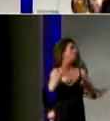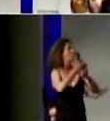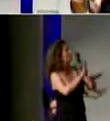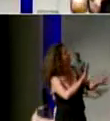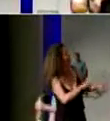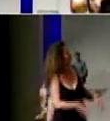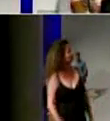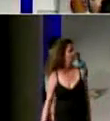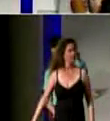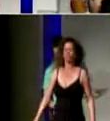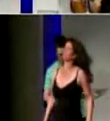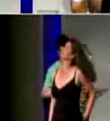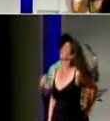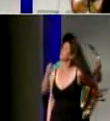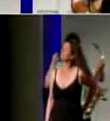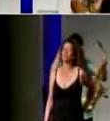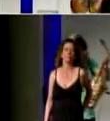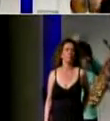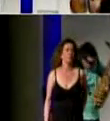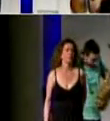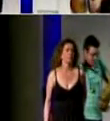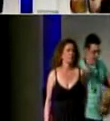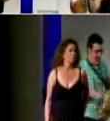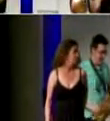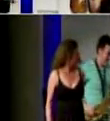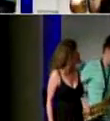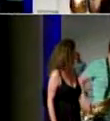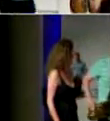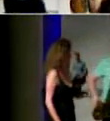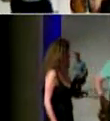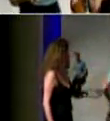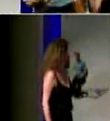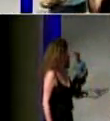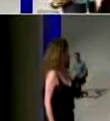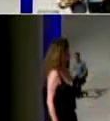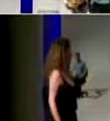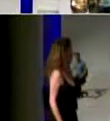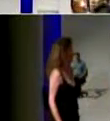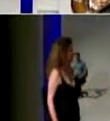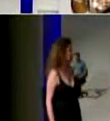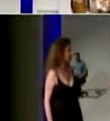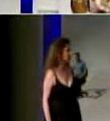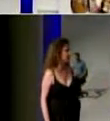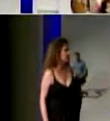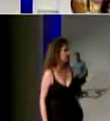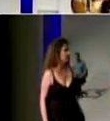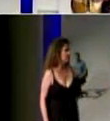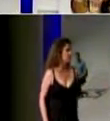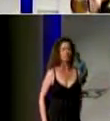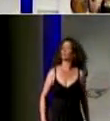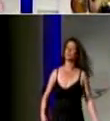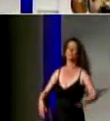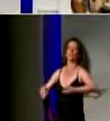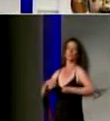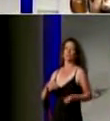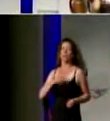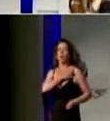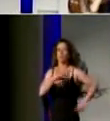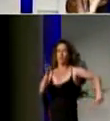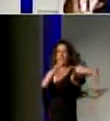Yes! Are you ready, René? Oh! Yeah! Ouais. Oh, yeah. Chanson qui s'intitule